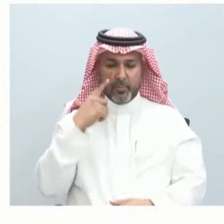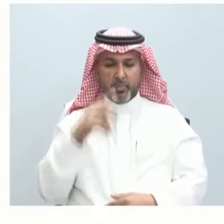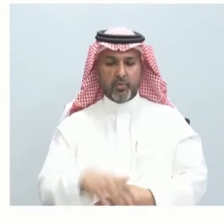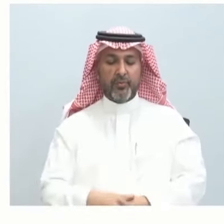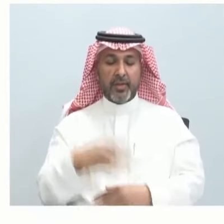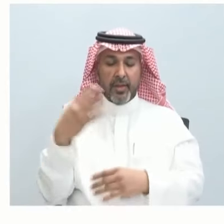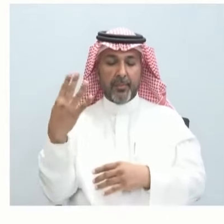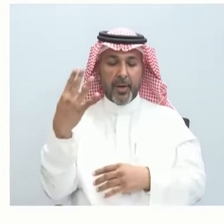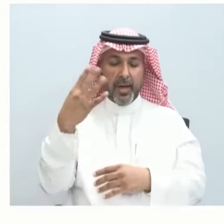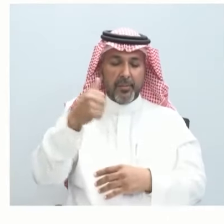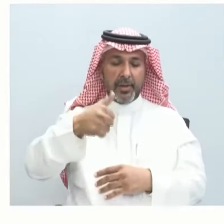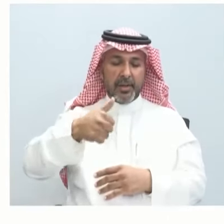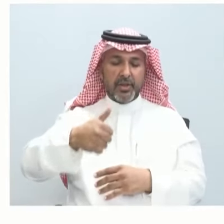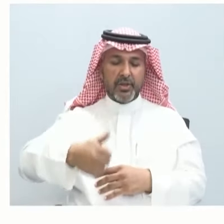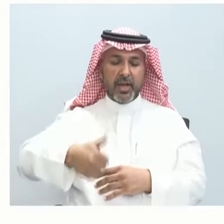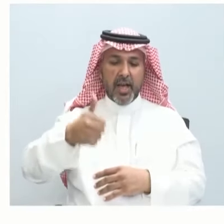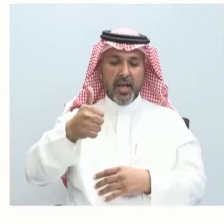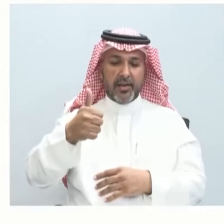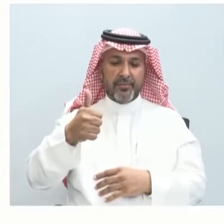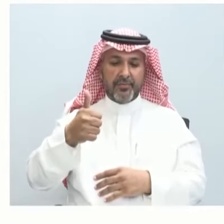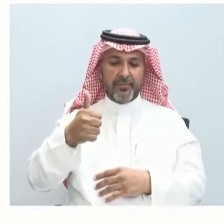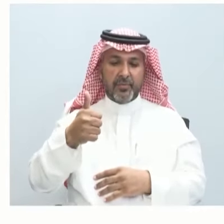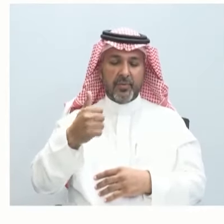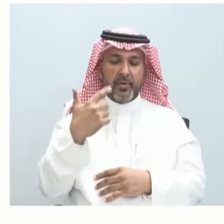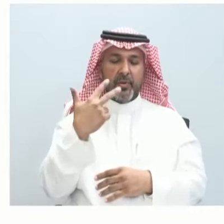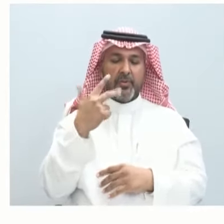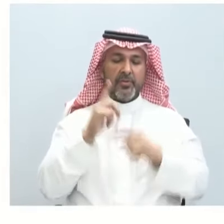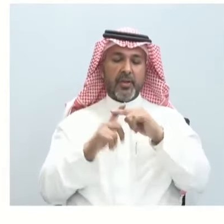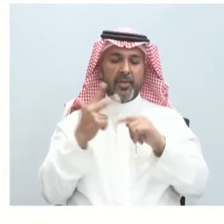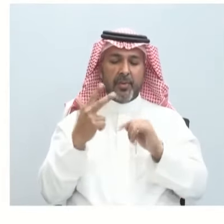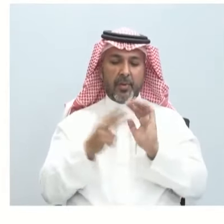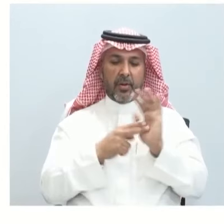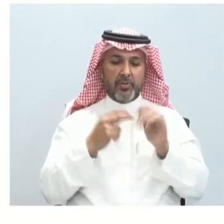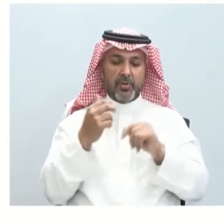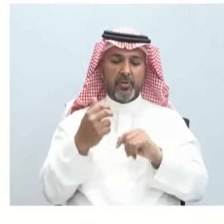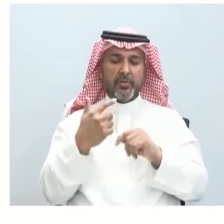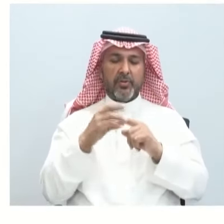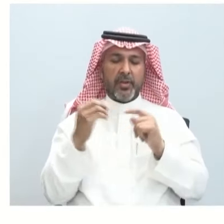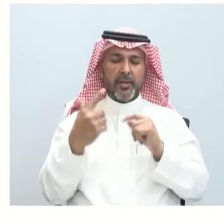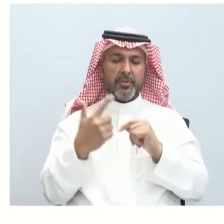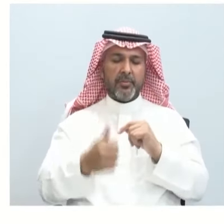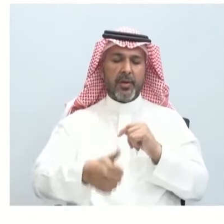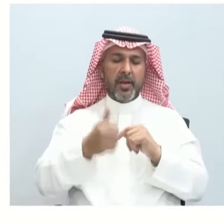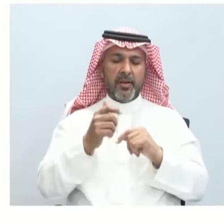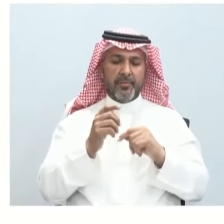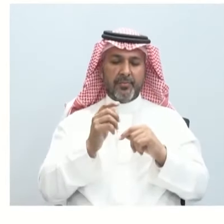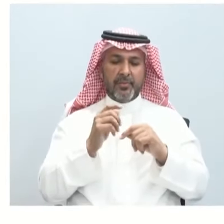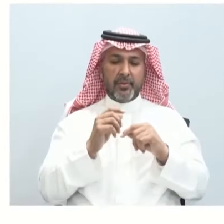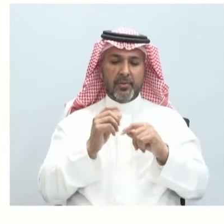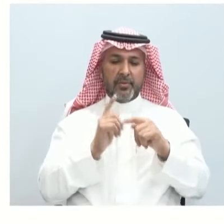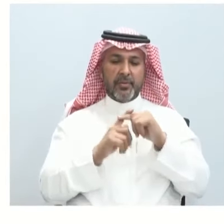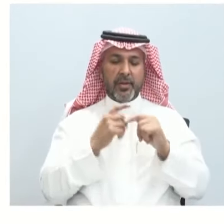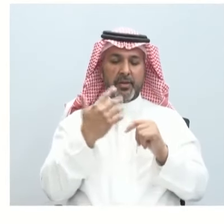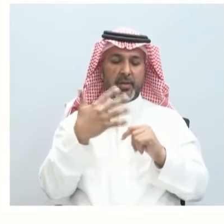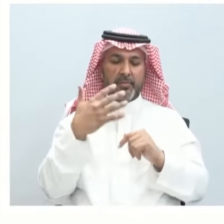+ 50 نقوم بتجميع الحدود المتشابهه بطرف واحد اذن 14,000 + 7,000